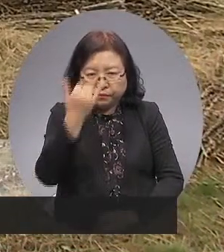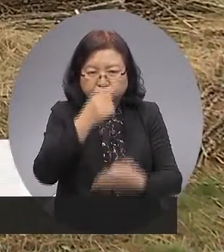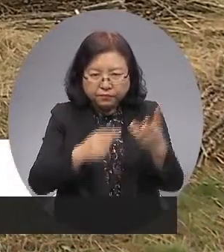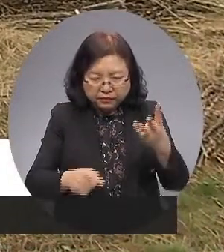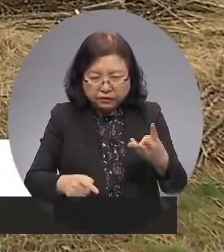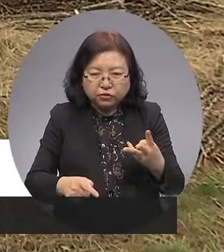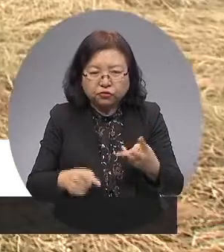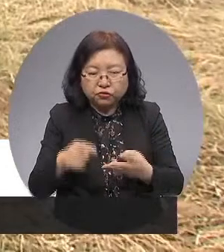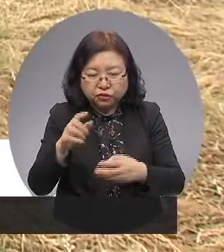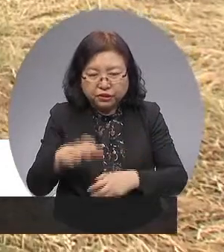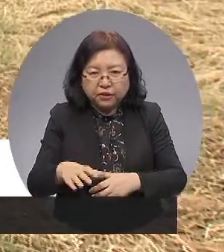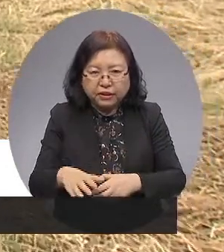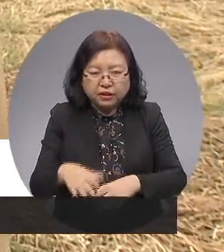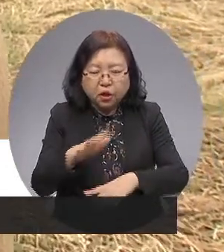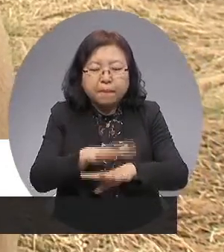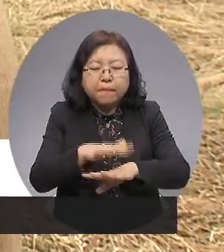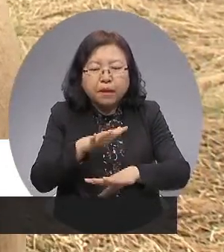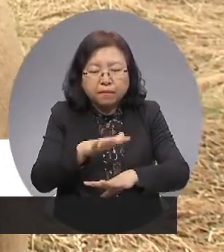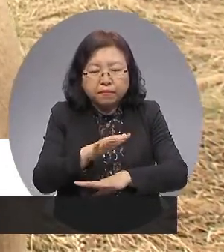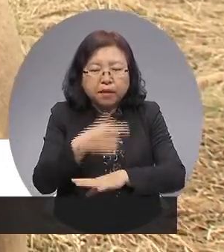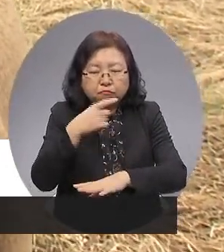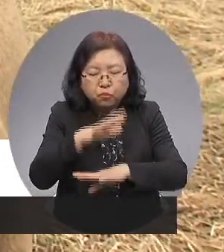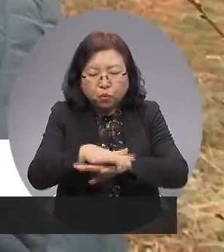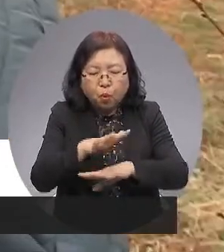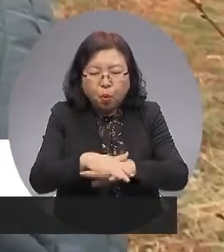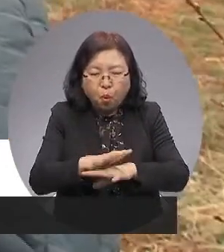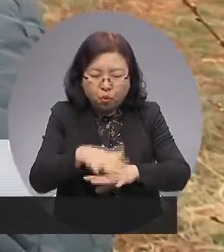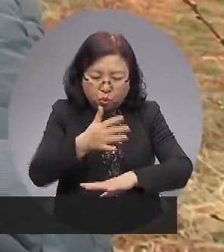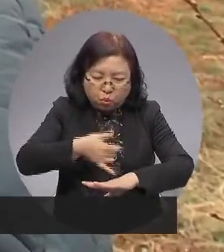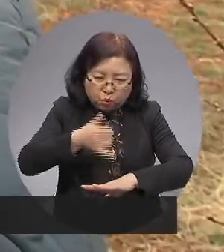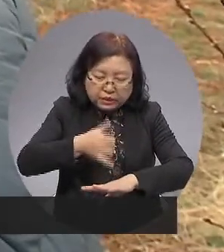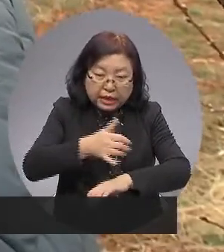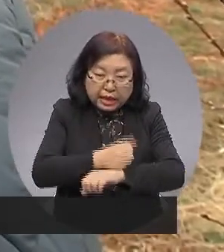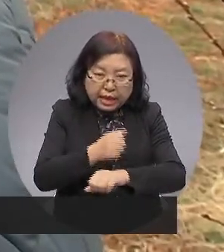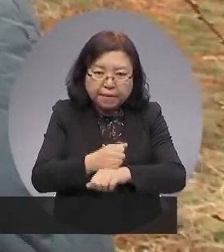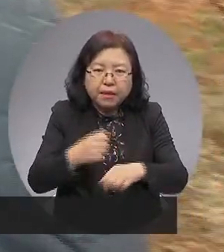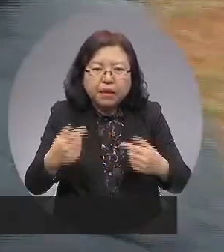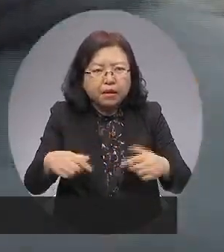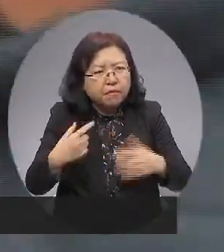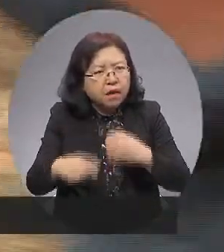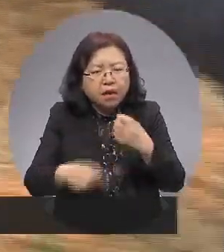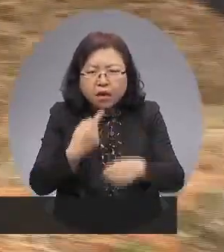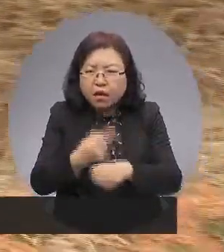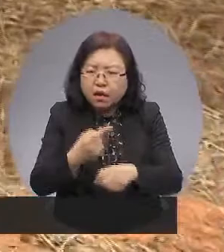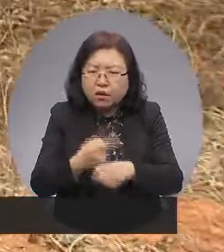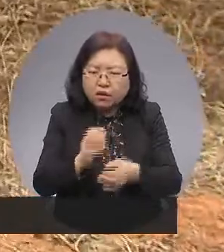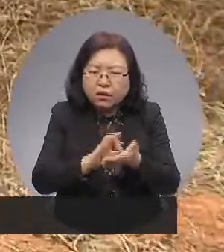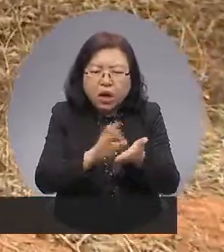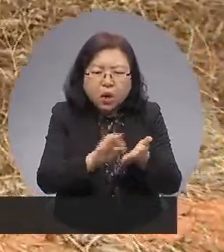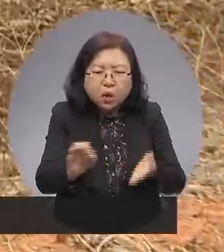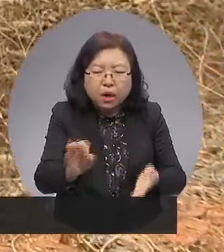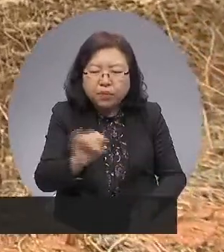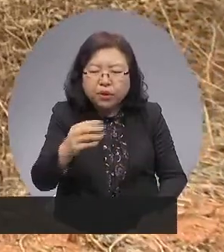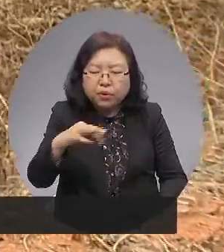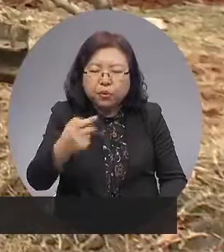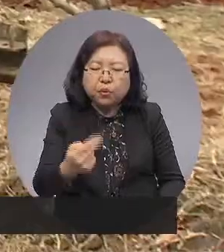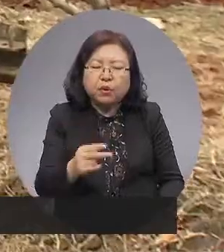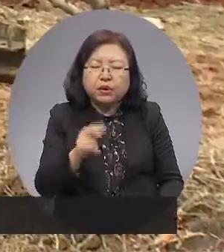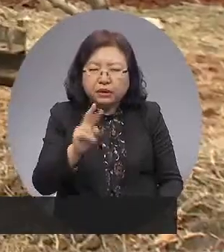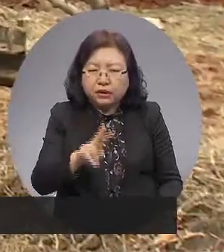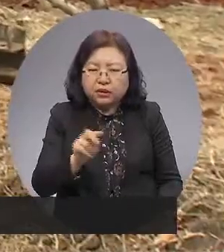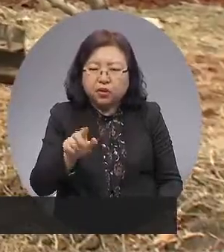충주에서 10만 제곱미터 논농사를 짓는 이강호 씨. 매년 논에 들어가는 요소 복합 비료가 2.5톤